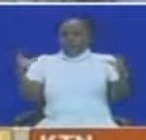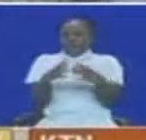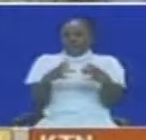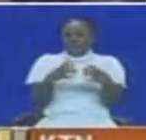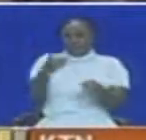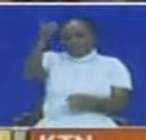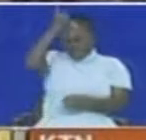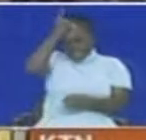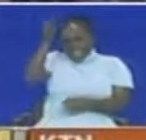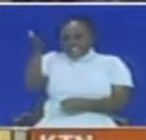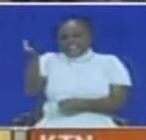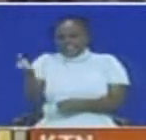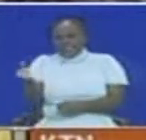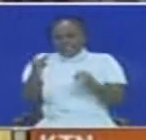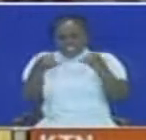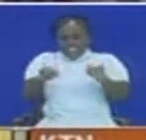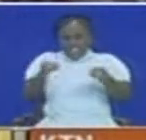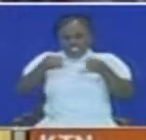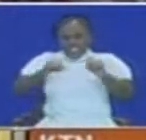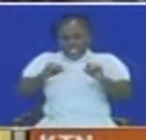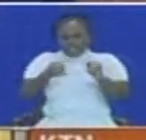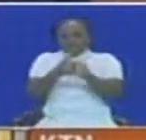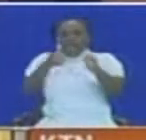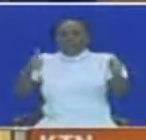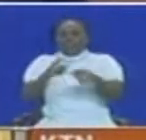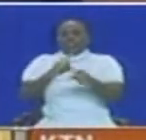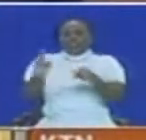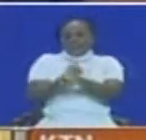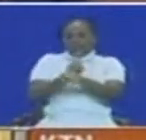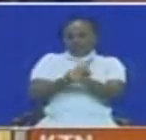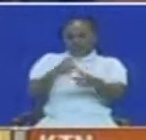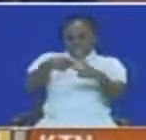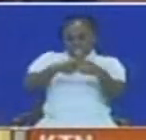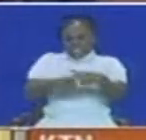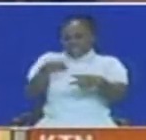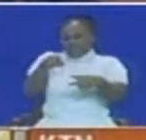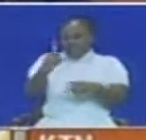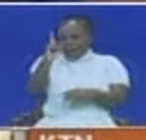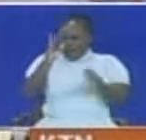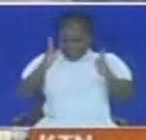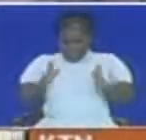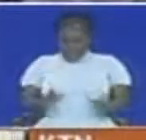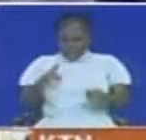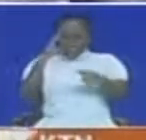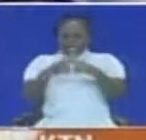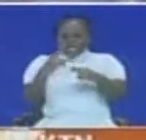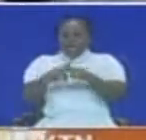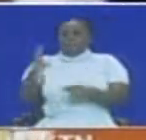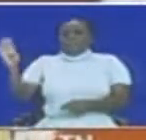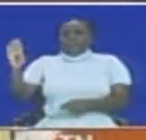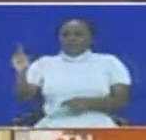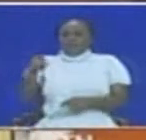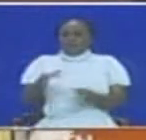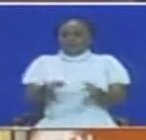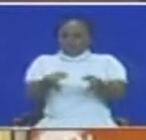kijiji cha Kibara kujaribu kupinga utumizi wa kipande kimoja cha ardhi wanachodai kuwa jamaa mmoja kwa jina la Bernard Kirui, ambaye ni